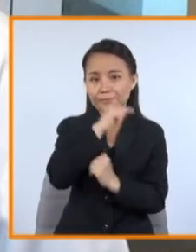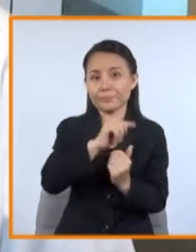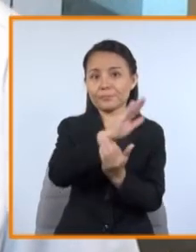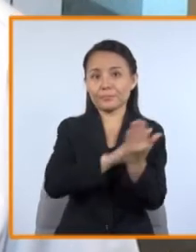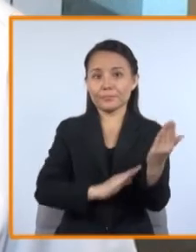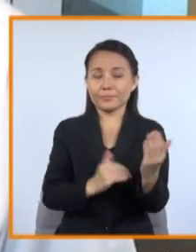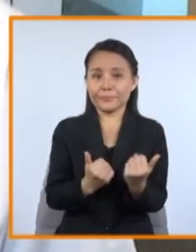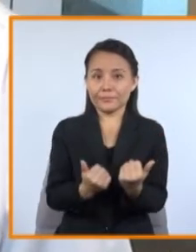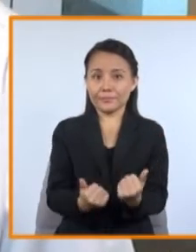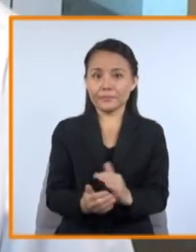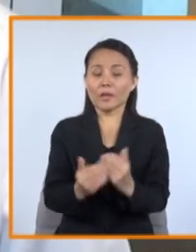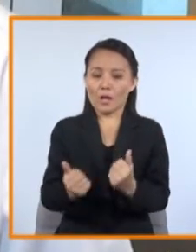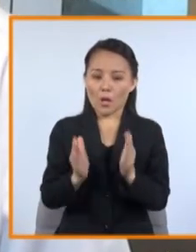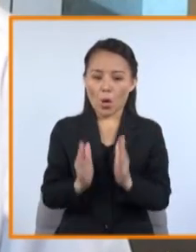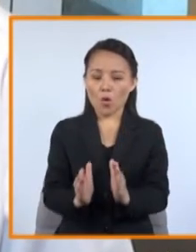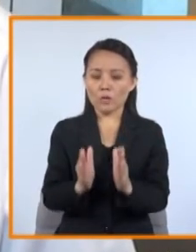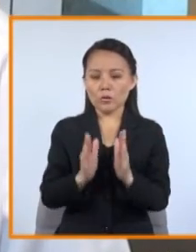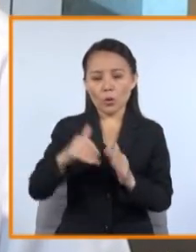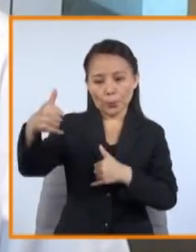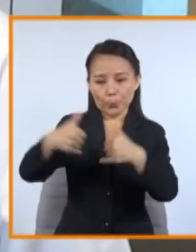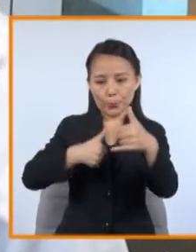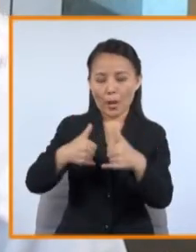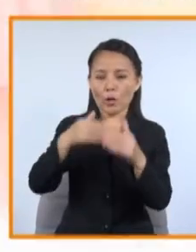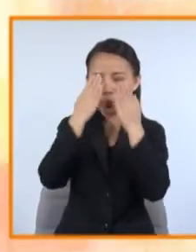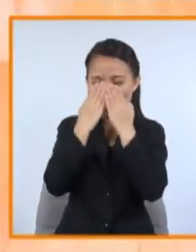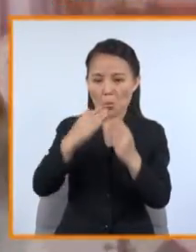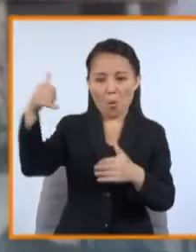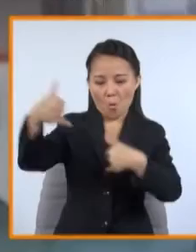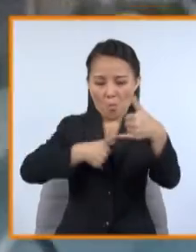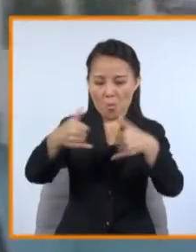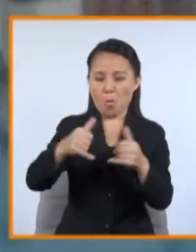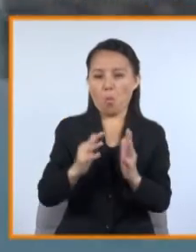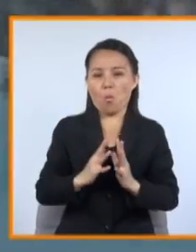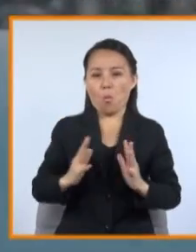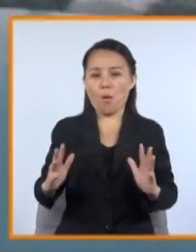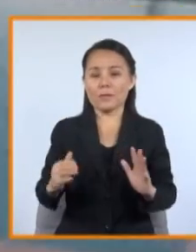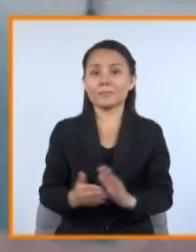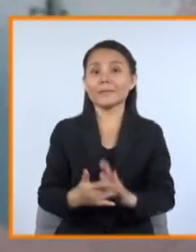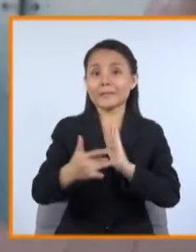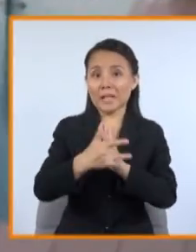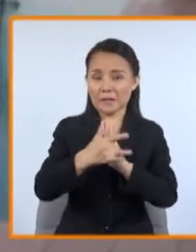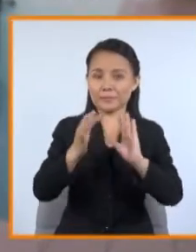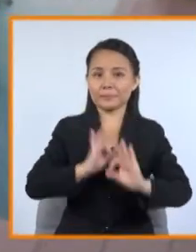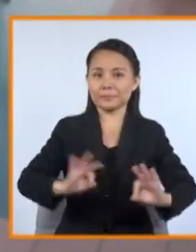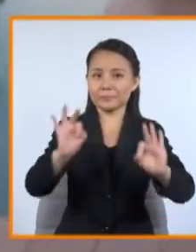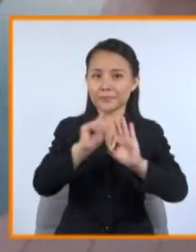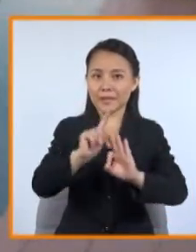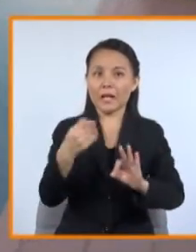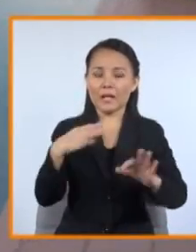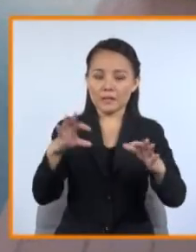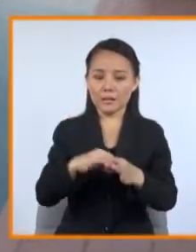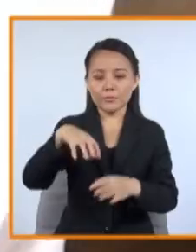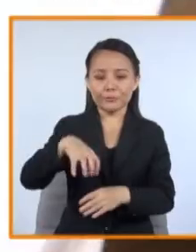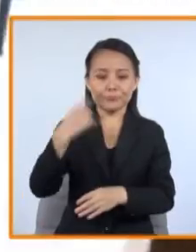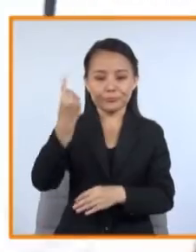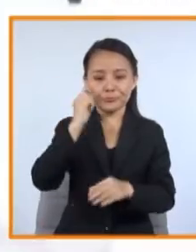แล้วก็ลูกค้าฮาลาลทั่วโลกมีเยอะมากครับผม เทคโนโลยีก็มีส่วนสำคัญในการกระตุ้นการท่องเที่ยวอย่